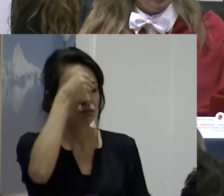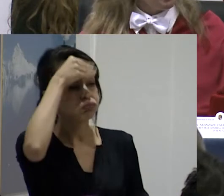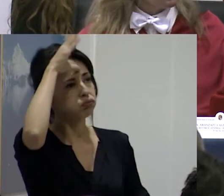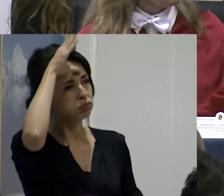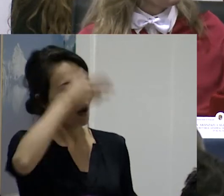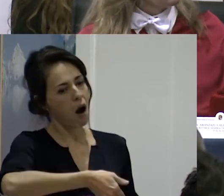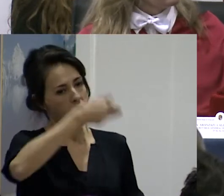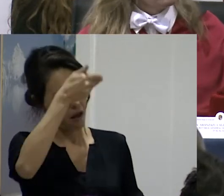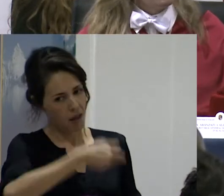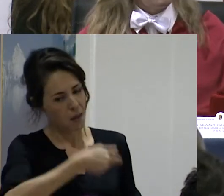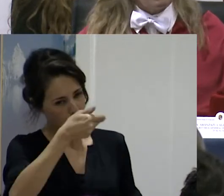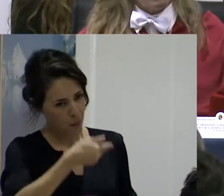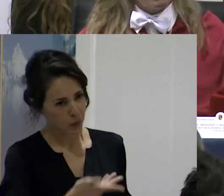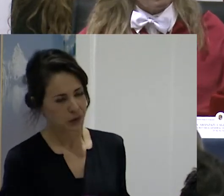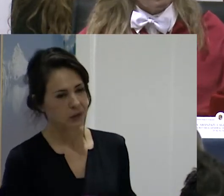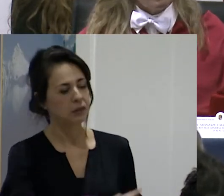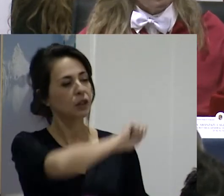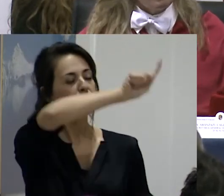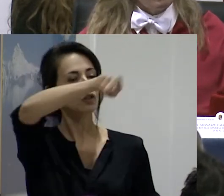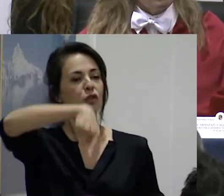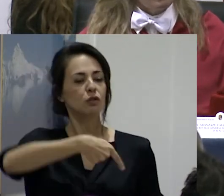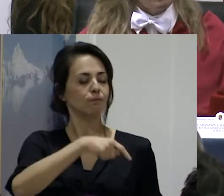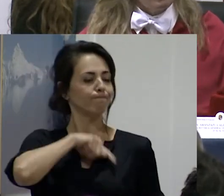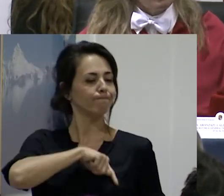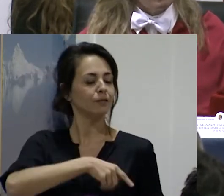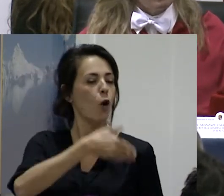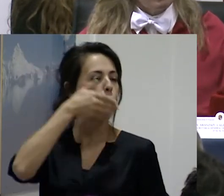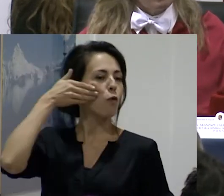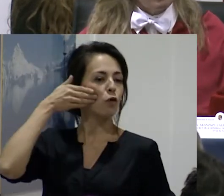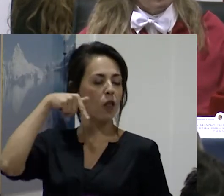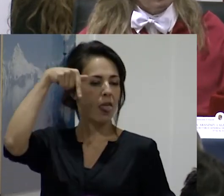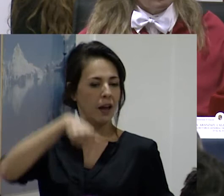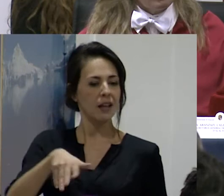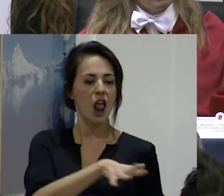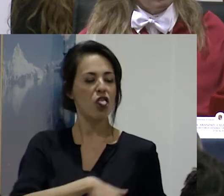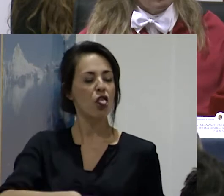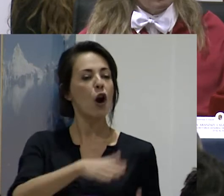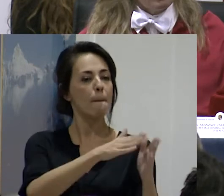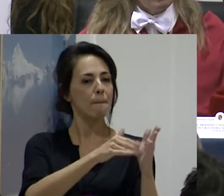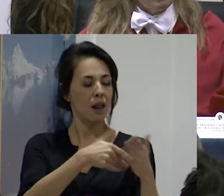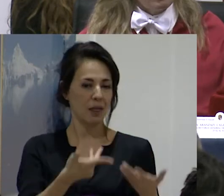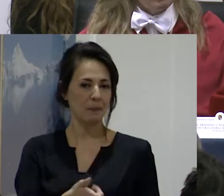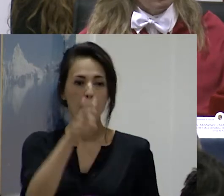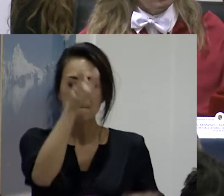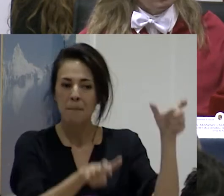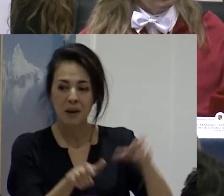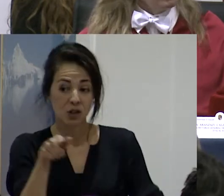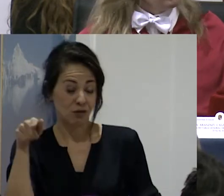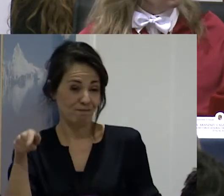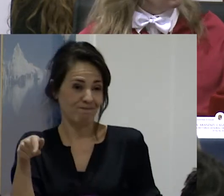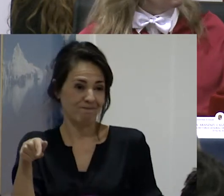que ens ha de portar a sentir-se ben orgullosos de la nostra terra. En figures com el doctor Llorenç, tots ens